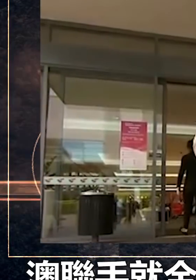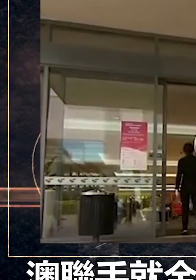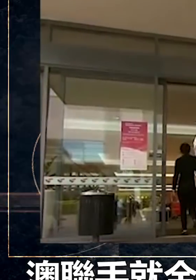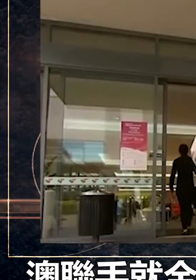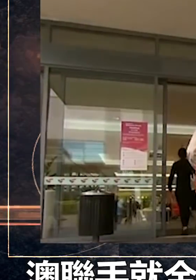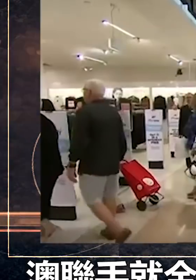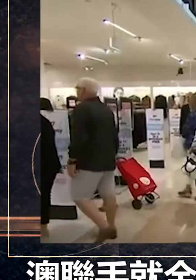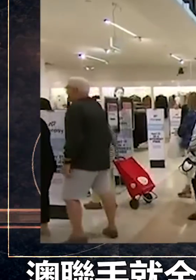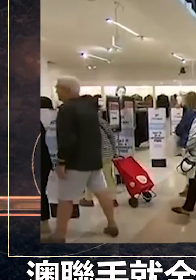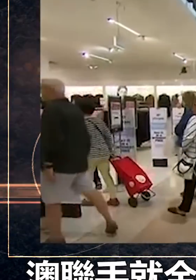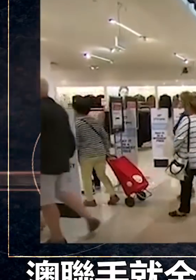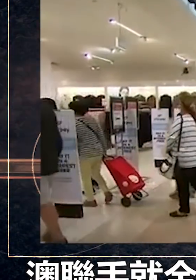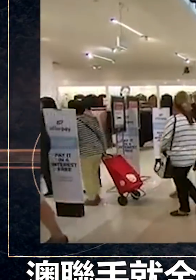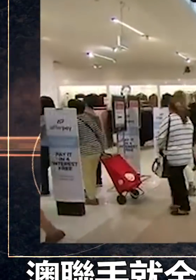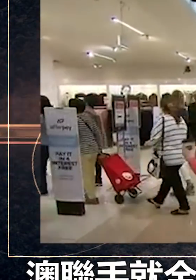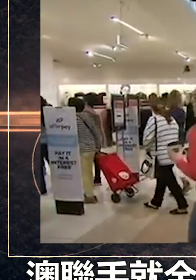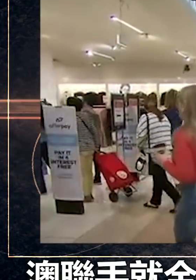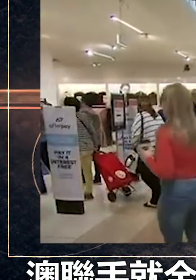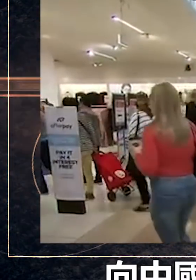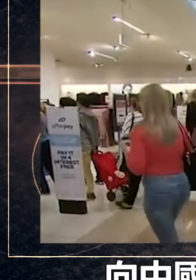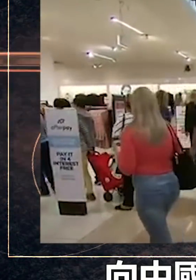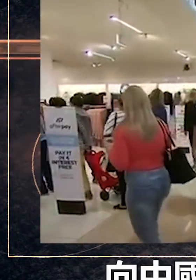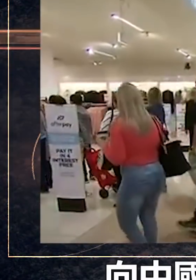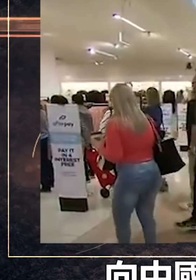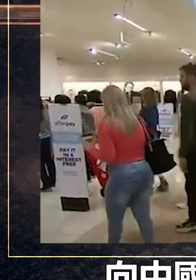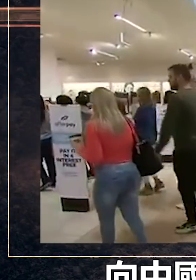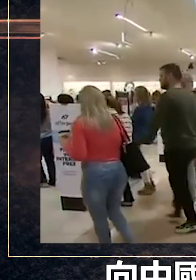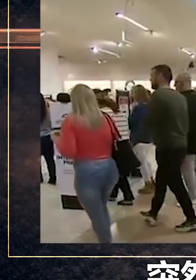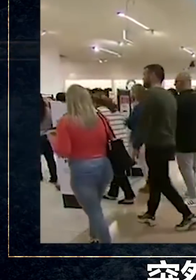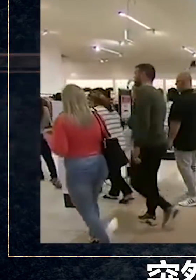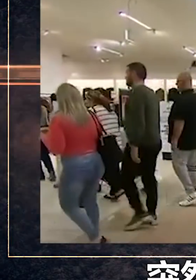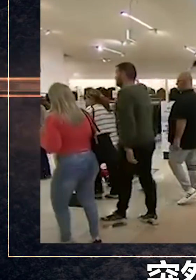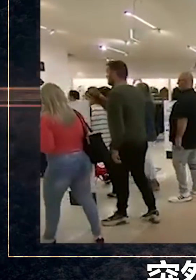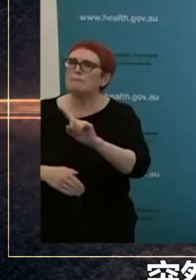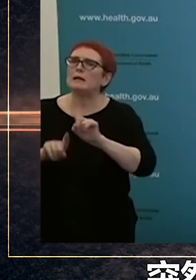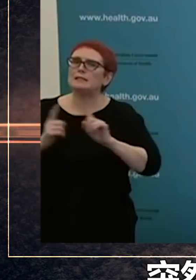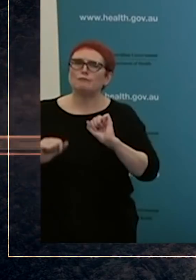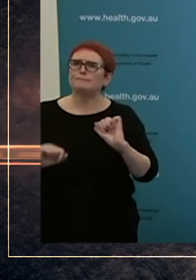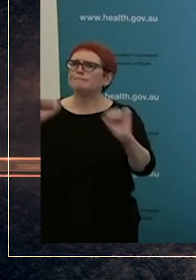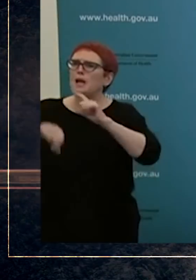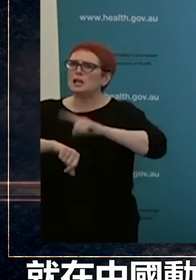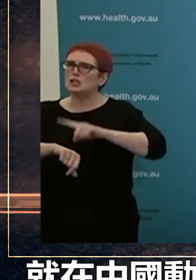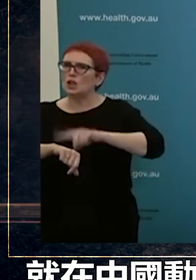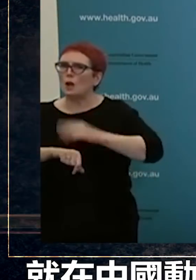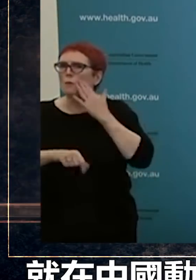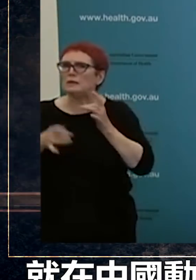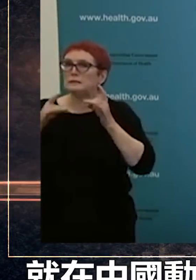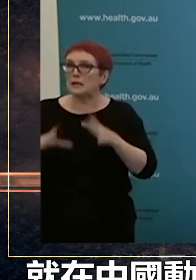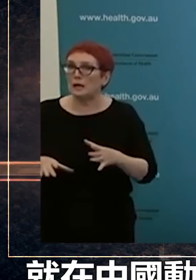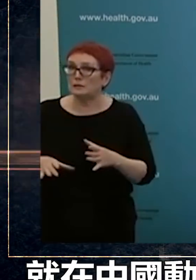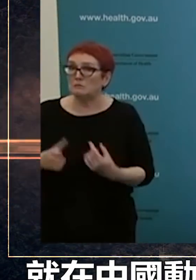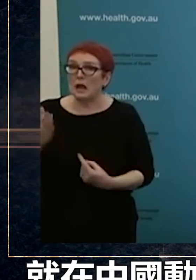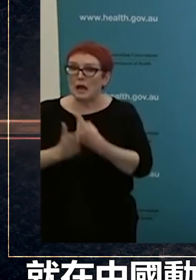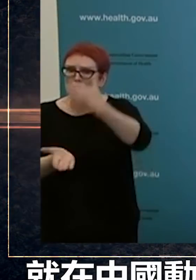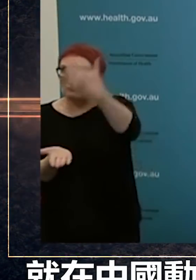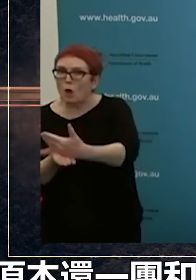近日，美澳联手就全球公共卫生危机问题向中国施压的剧情突然出现了反转。就在中国动手反